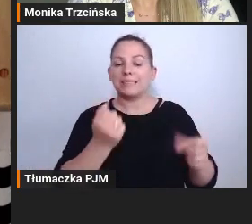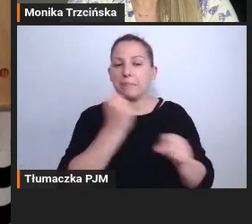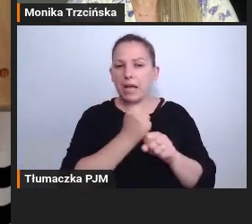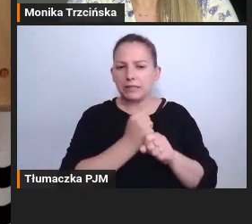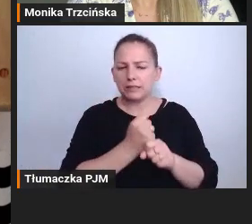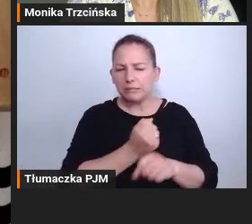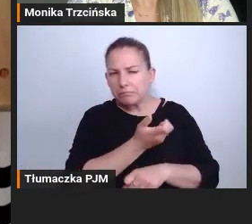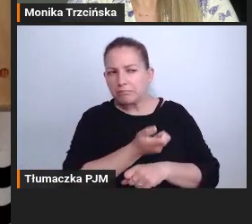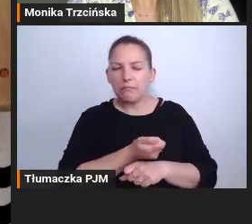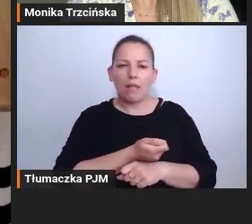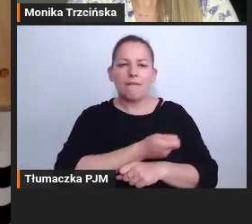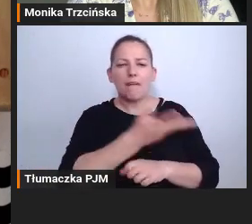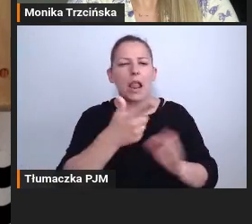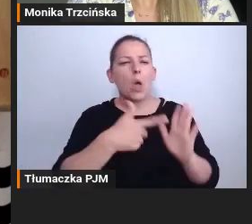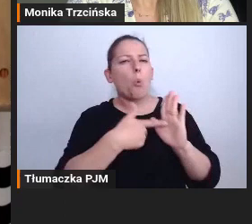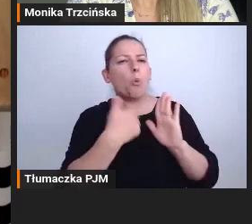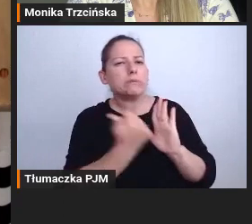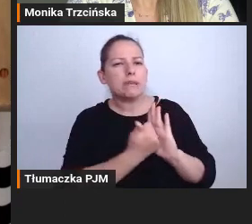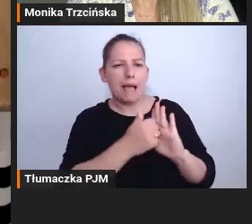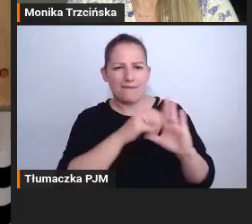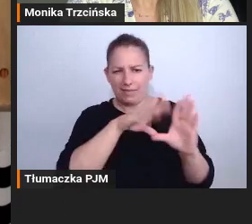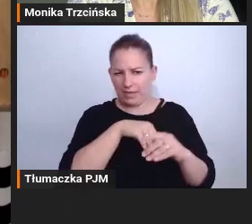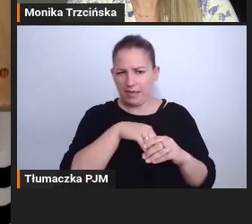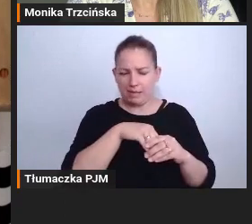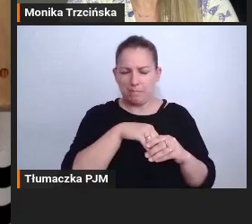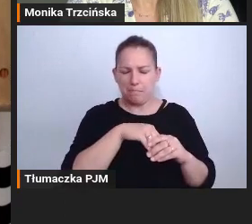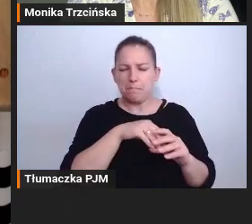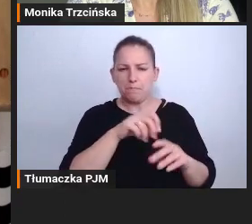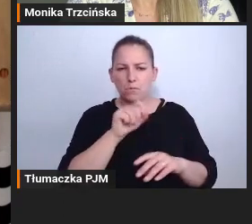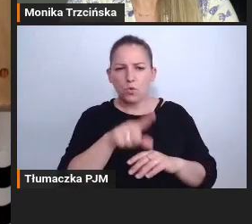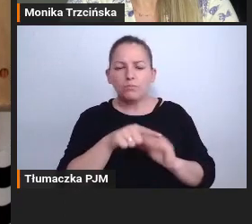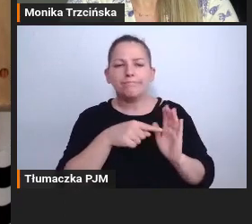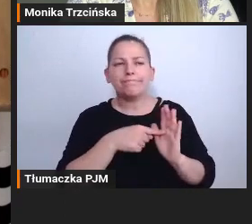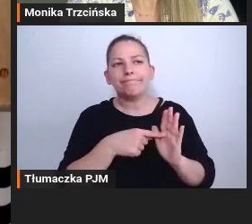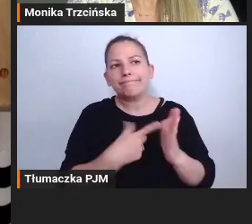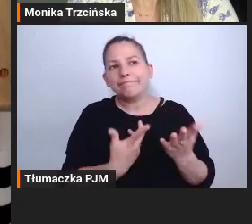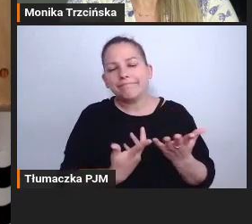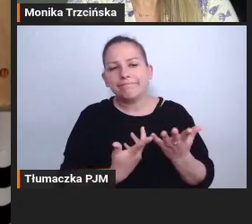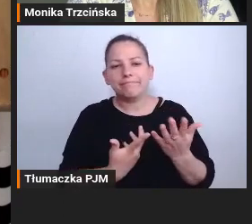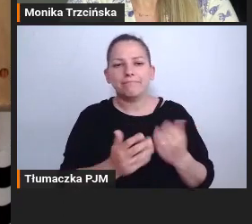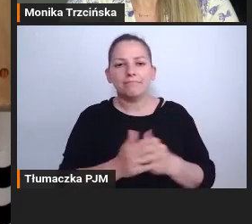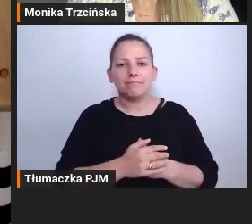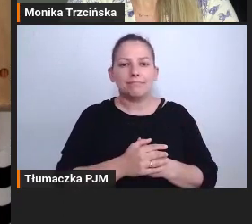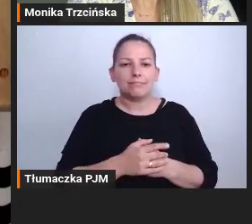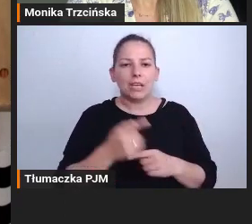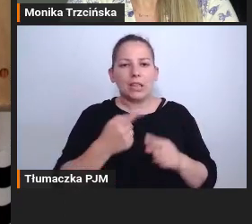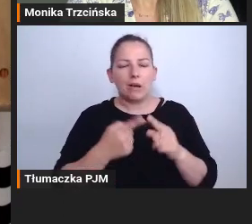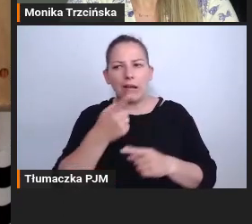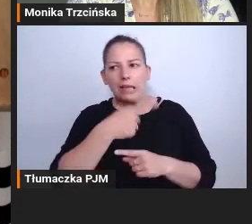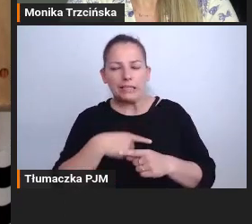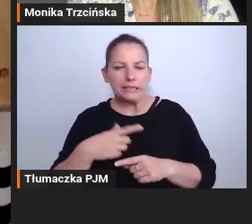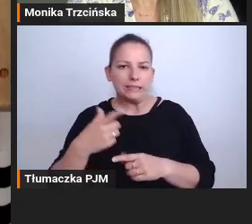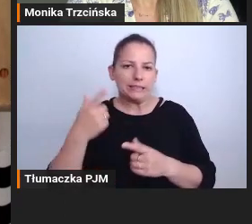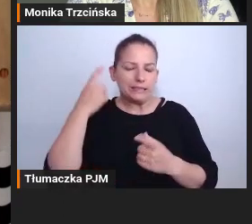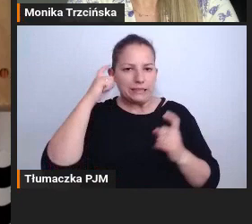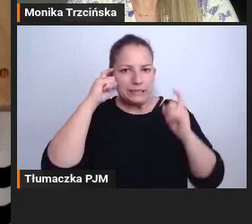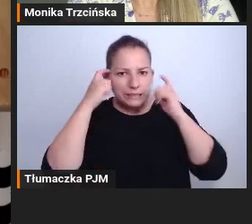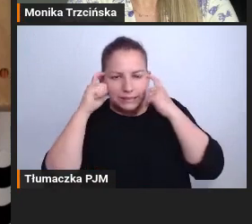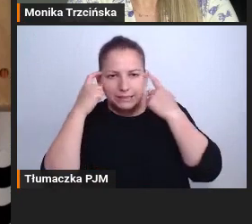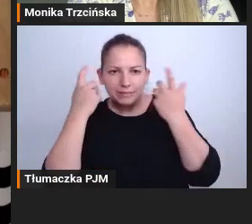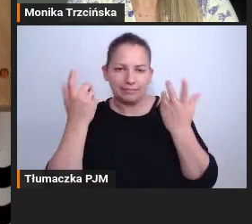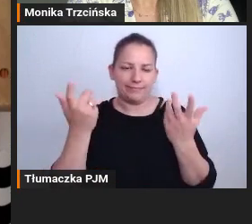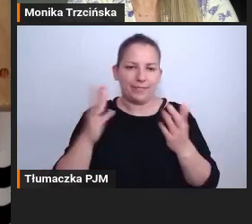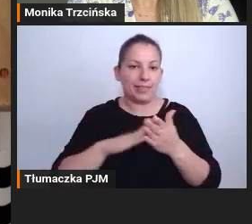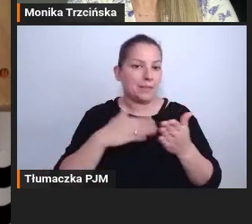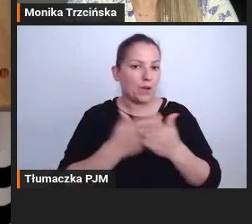takich ustaw, które są, no powiem tak, że spędzają sen z oczu organizacjom pozarządowym, na